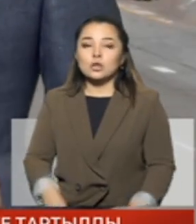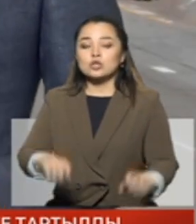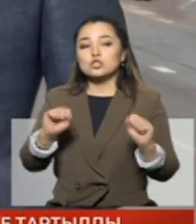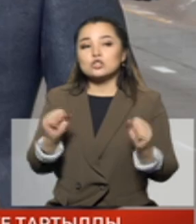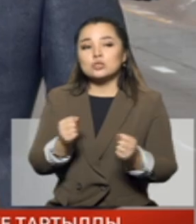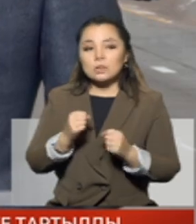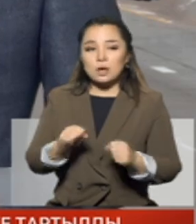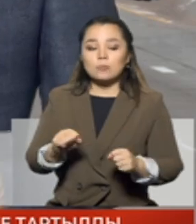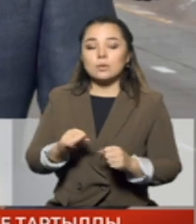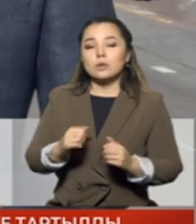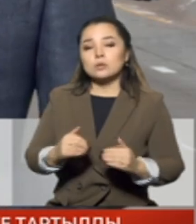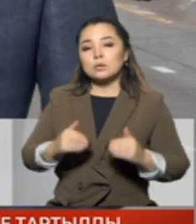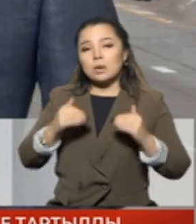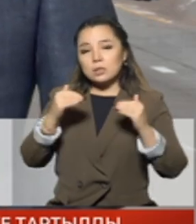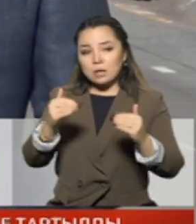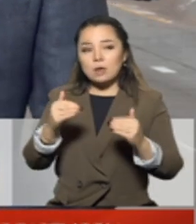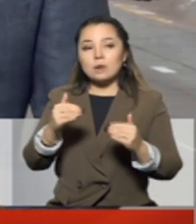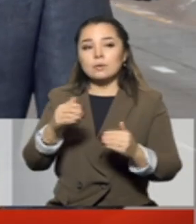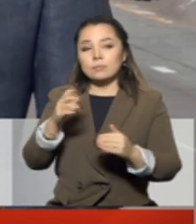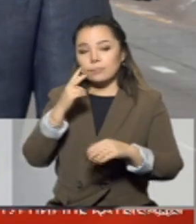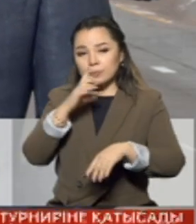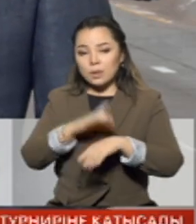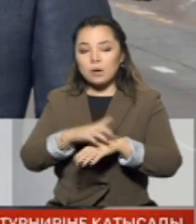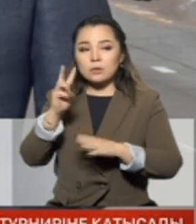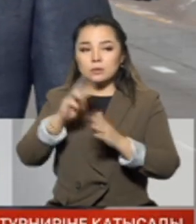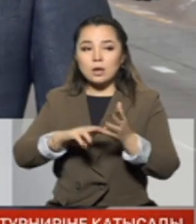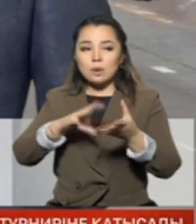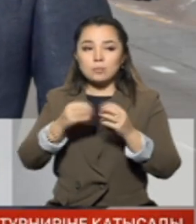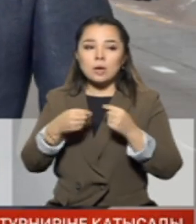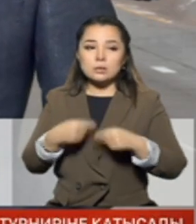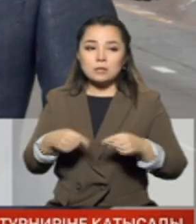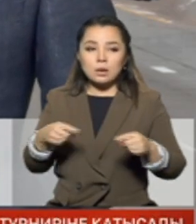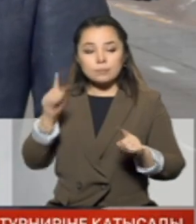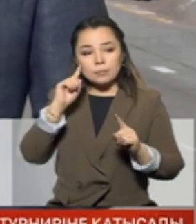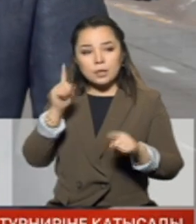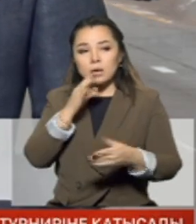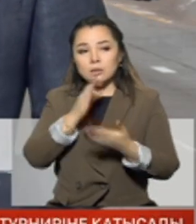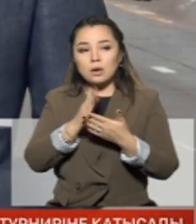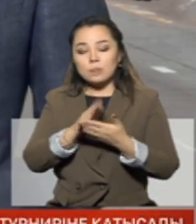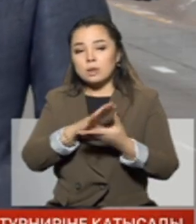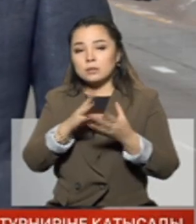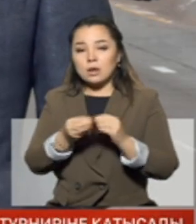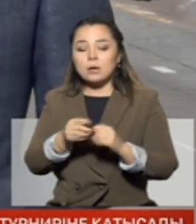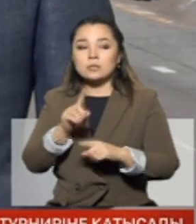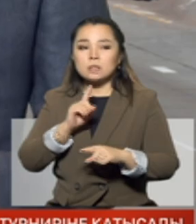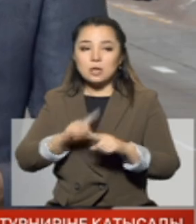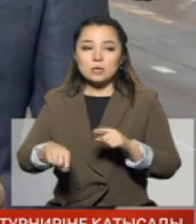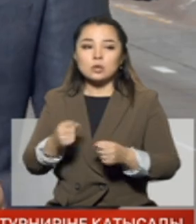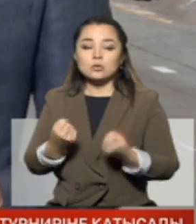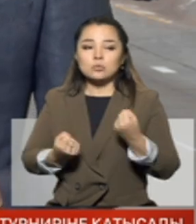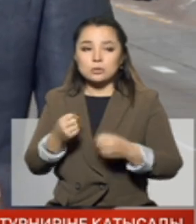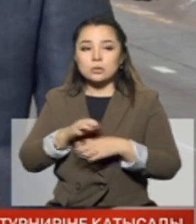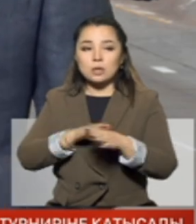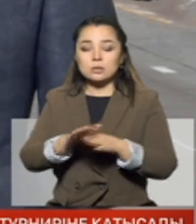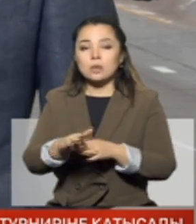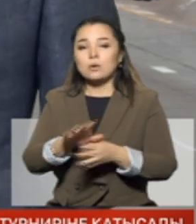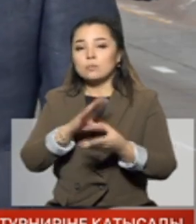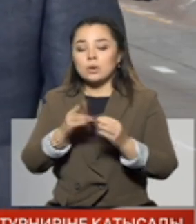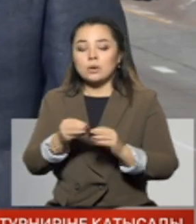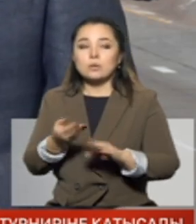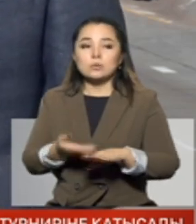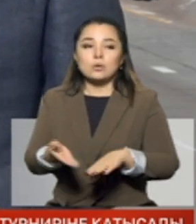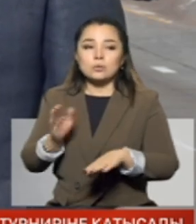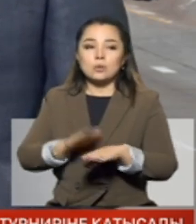Жылдамдықты шекті мөлшерден асырғандарға салынатын айыппұл әр түрлі екені белгілі. Неғұрлым қатты жүрсеңіз, қалтаңызға түсетін салмақ